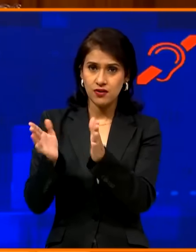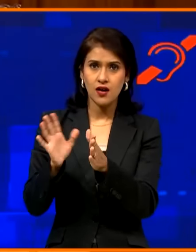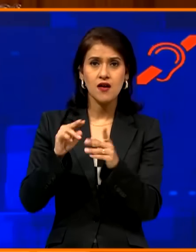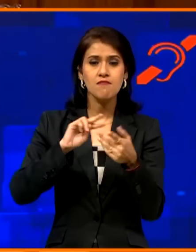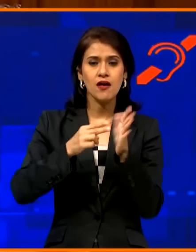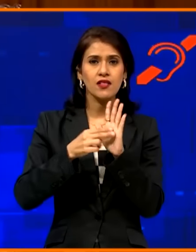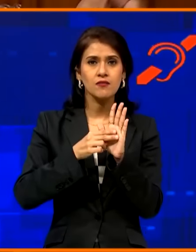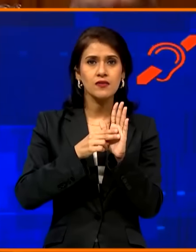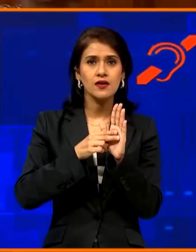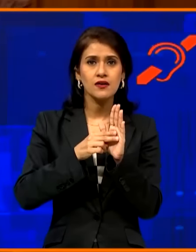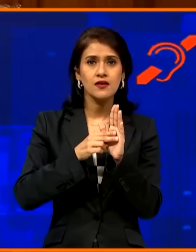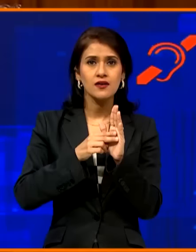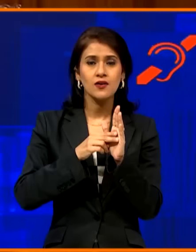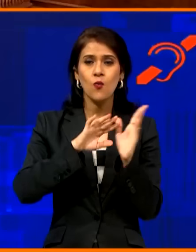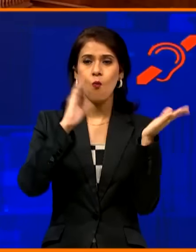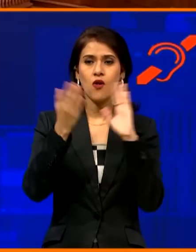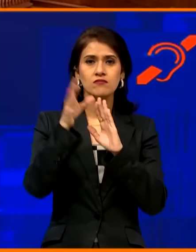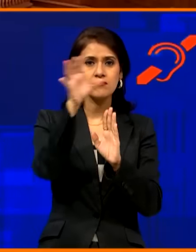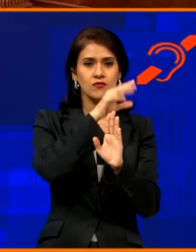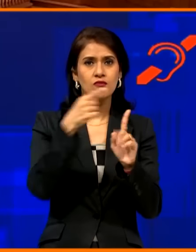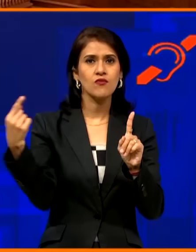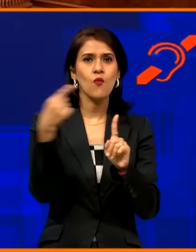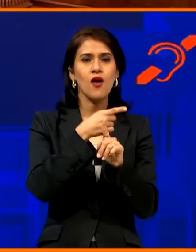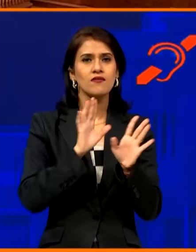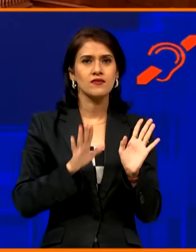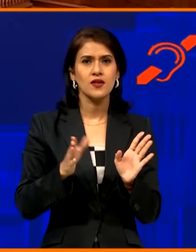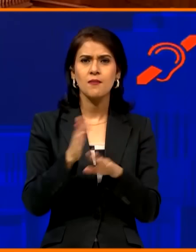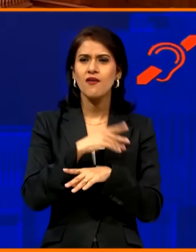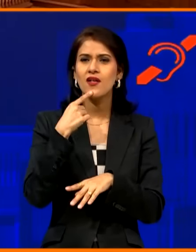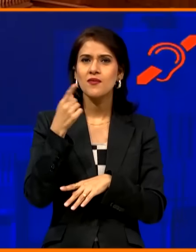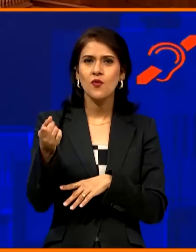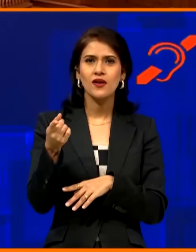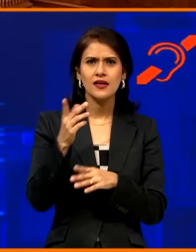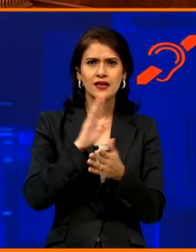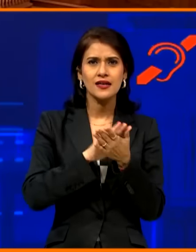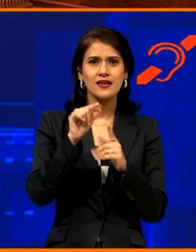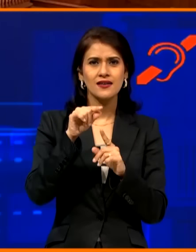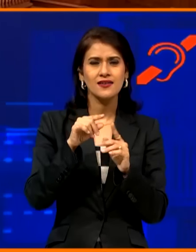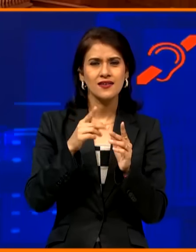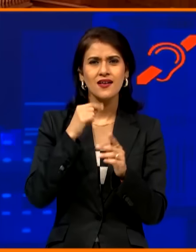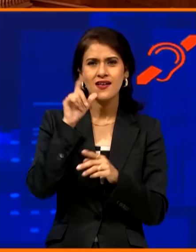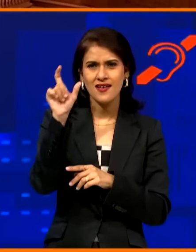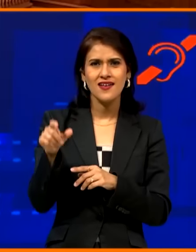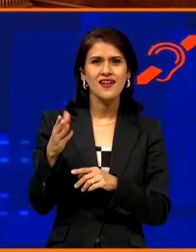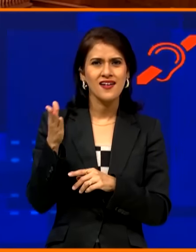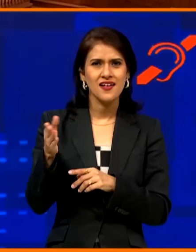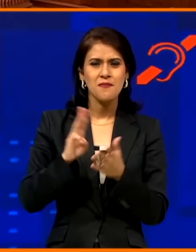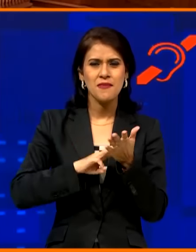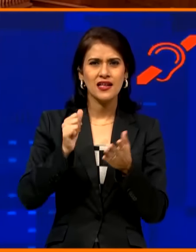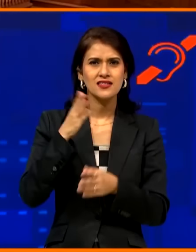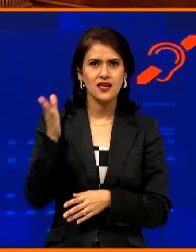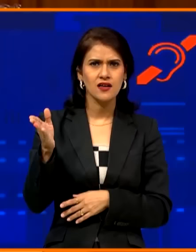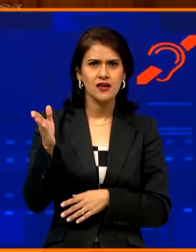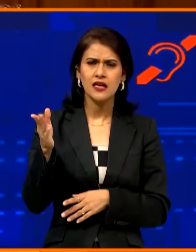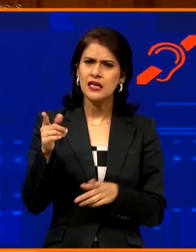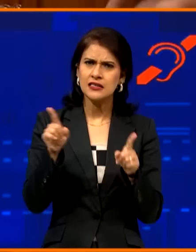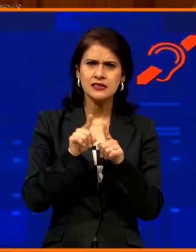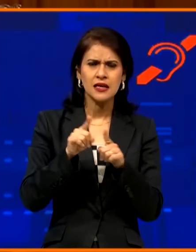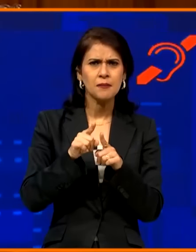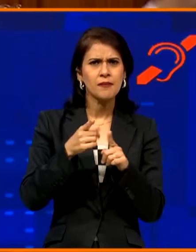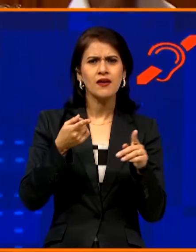है जैसे जिन साहब का नाम ले रहे थे अभी गंगोत्री बताया वह खुद ही उसी गंगा में नहाए हुए हैं